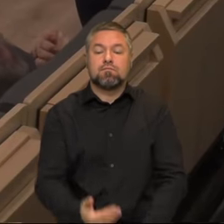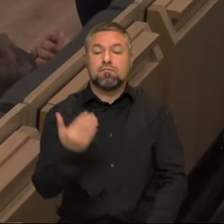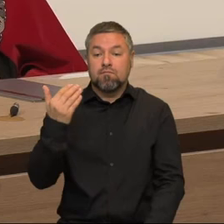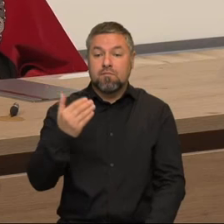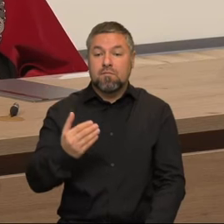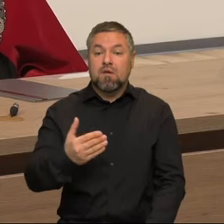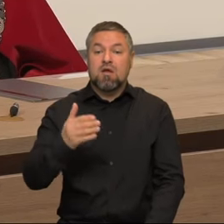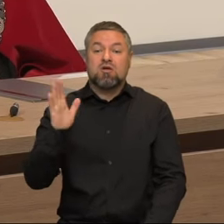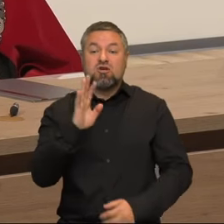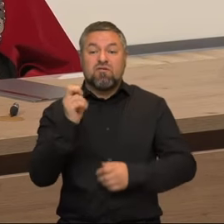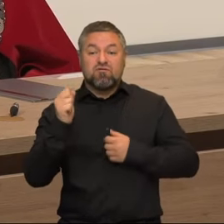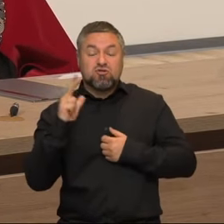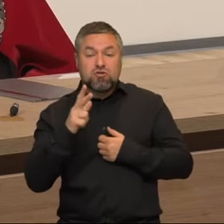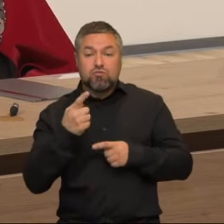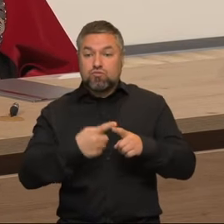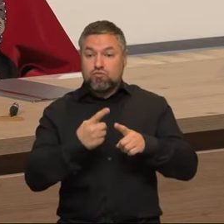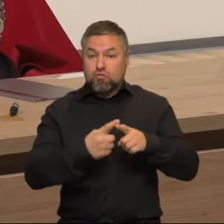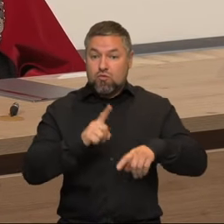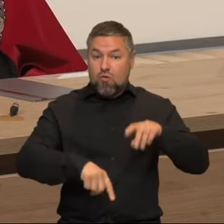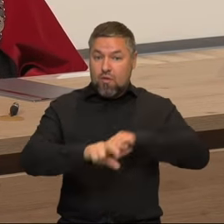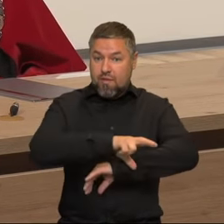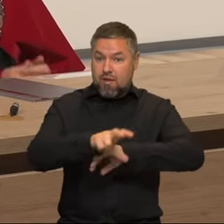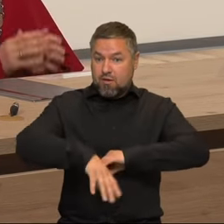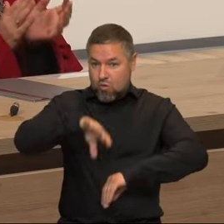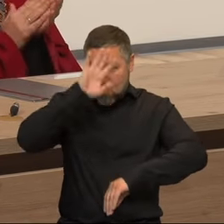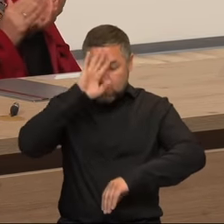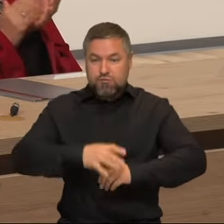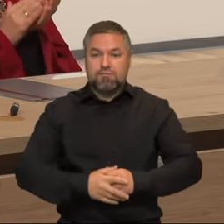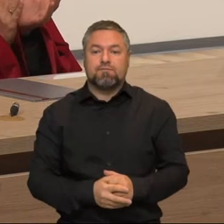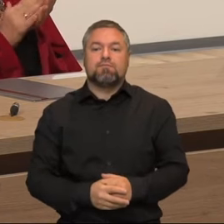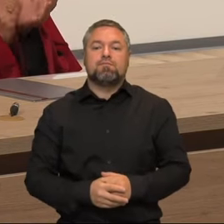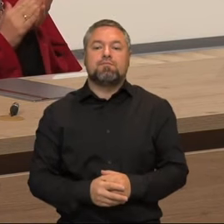Witam pana Dariusza Szewczyka, członka Rady Politechniki Łódzkiej.